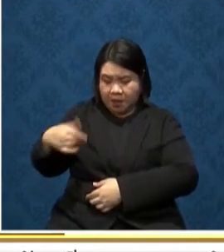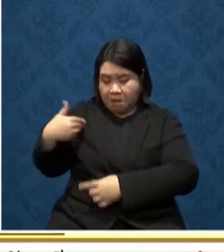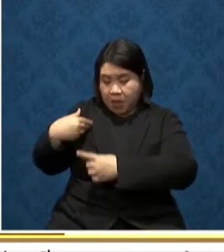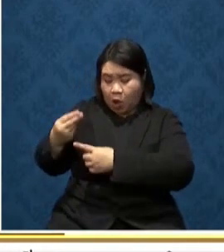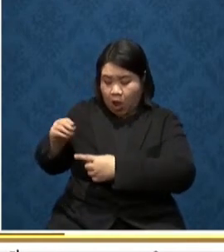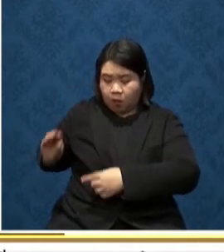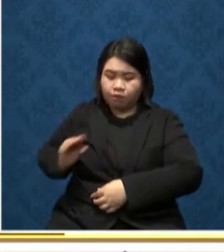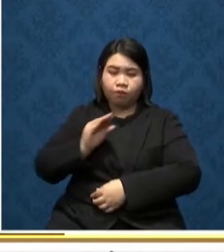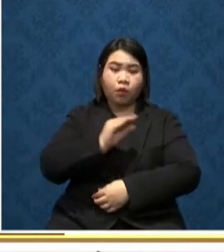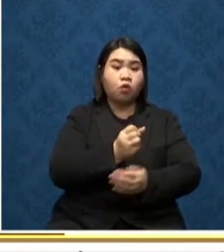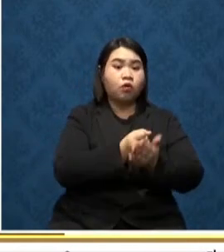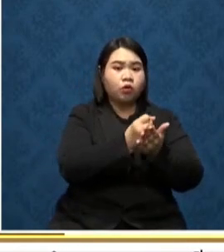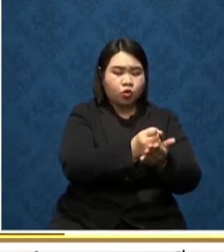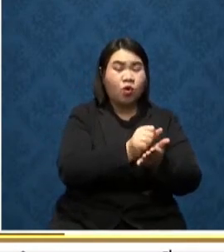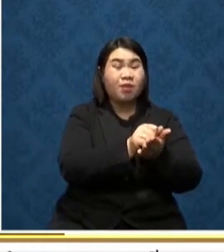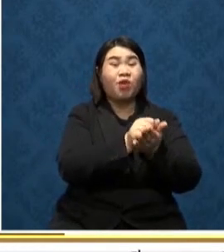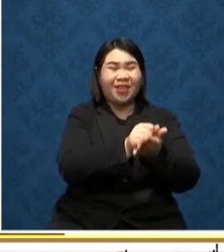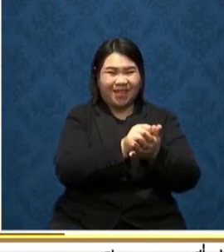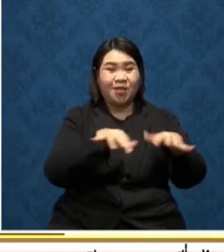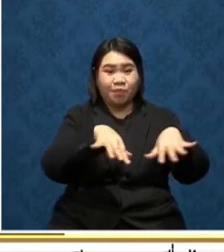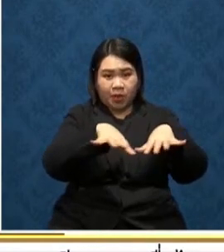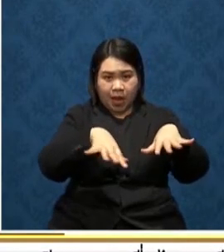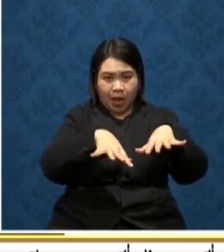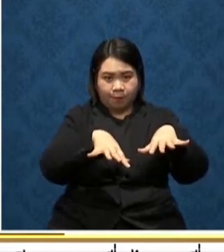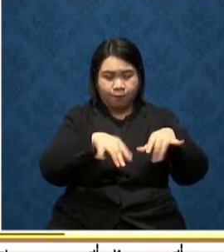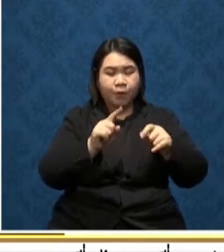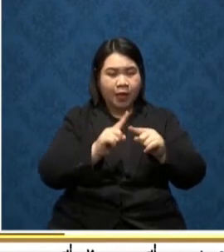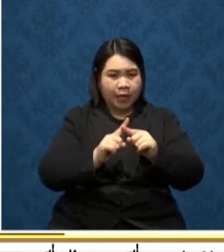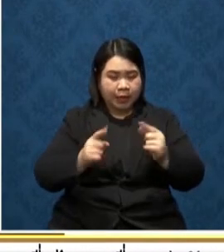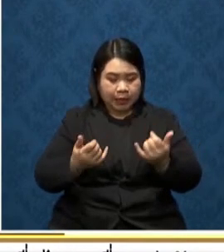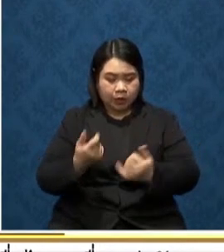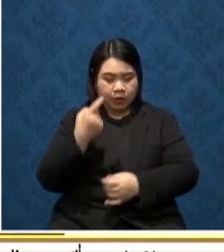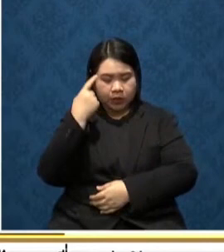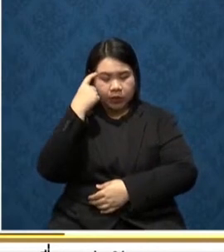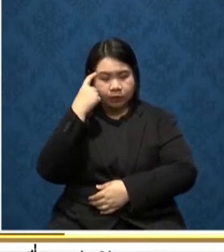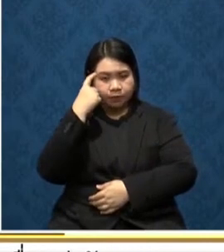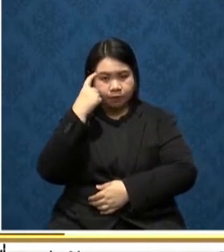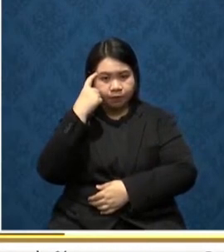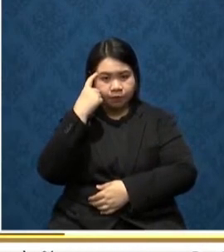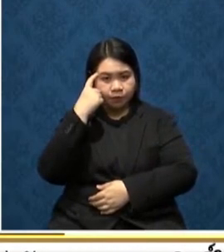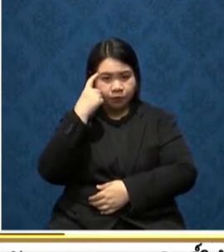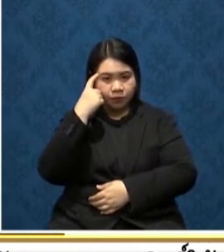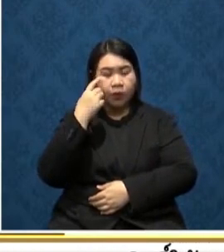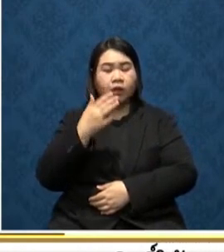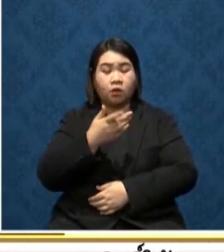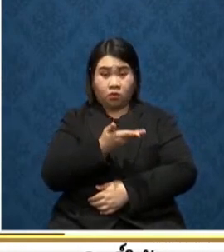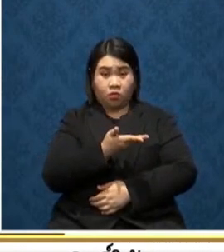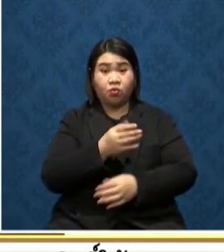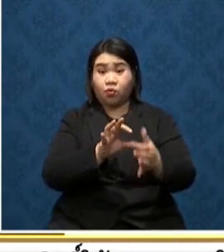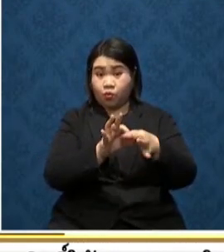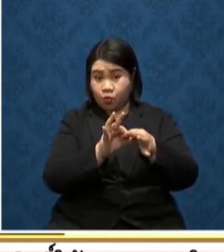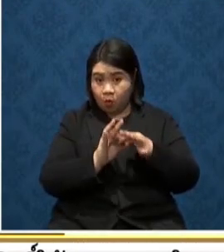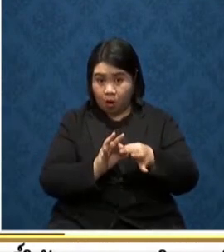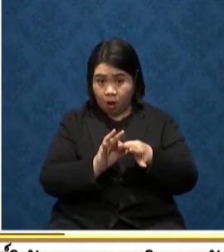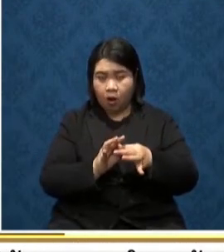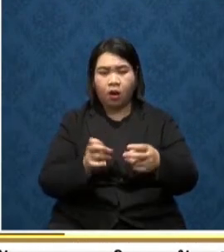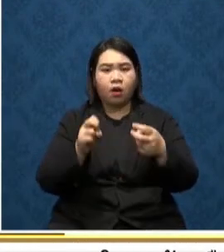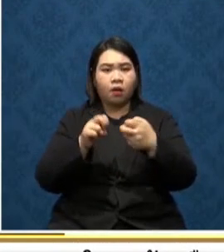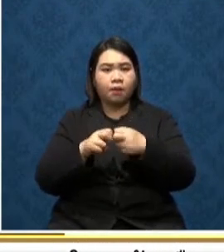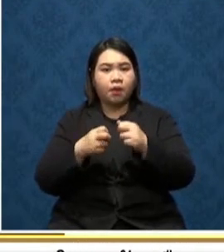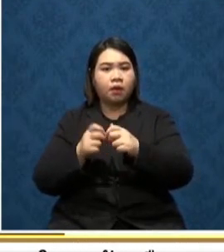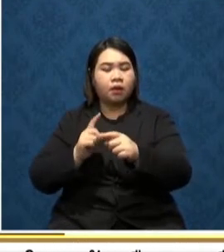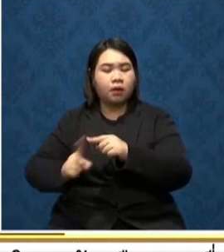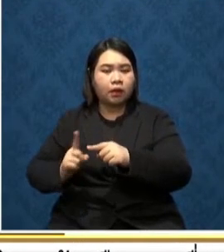การให้บิการเบื้องต้นนะครัเพราฉนั้ผมคิดว่าในความเป็ห่วงนะครัแล้วก็ในสภาพปัหา